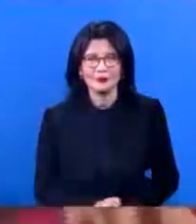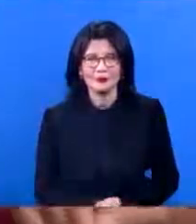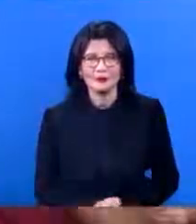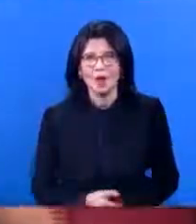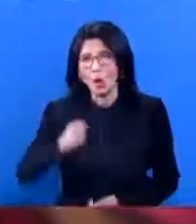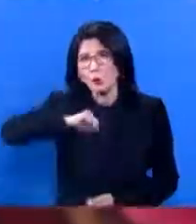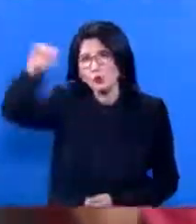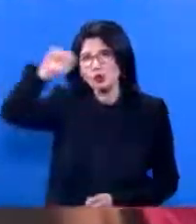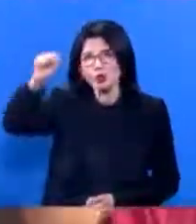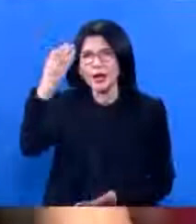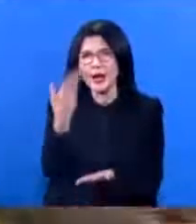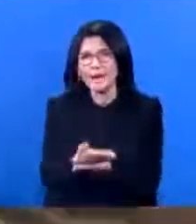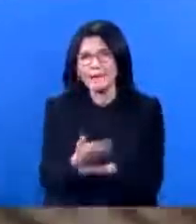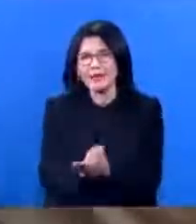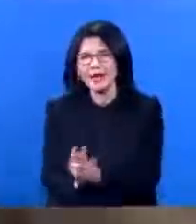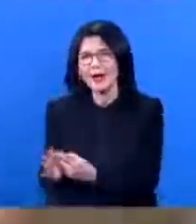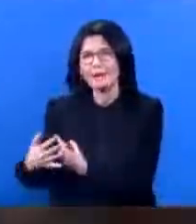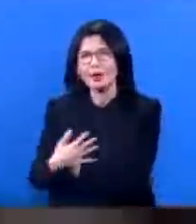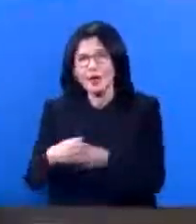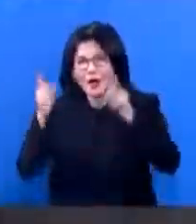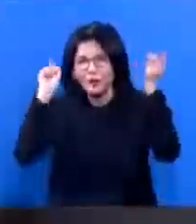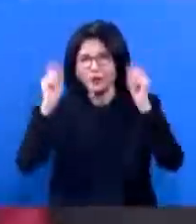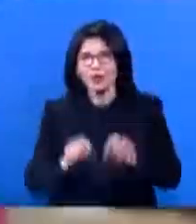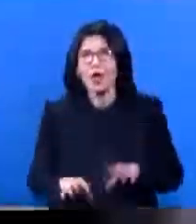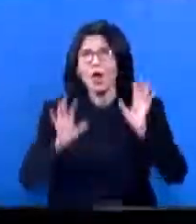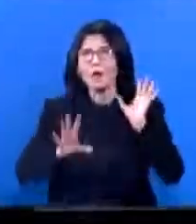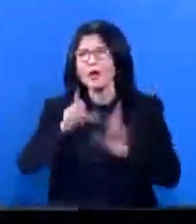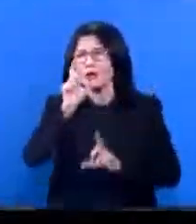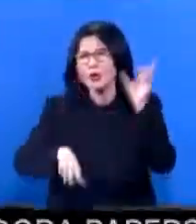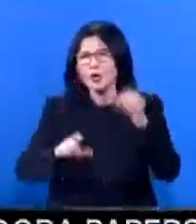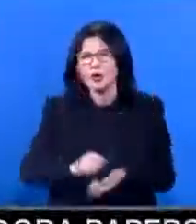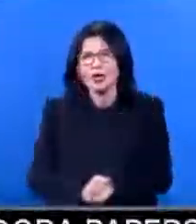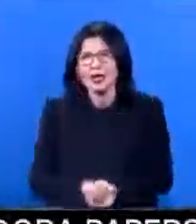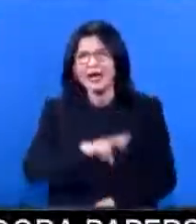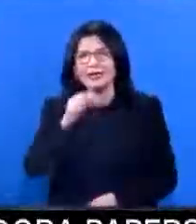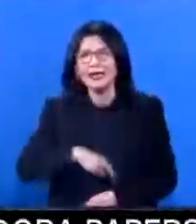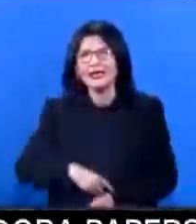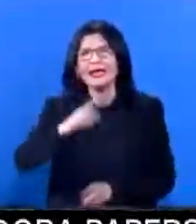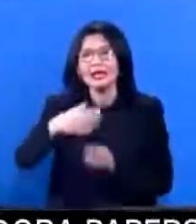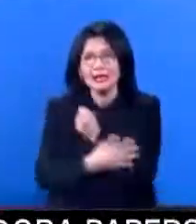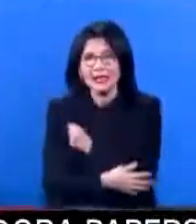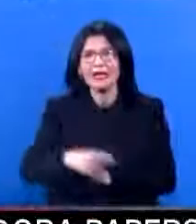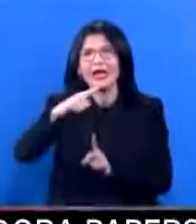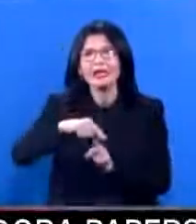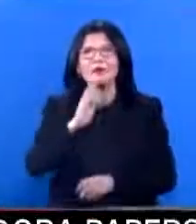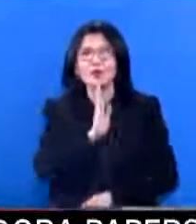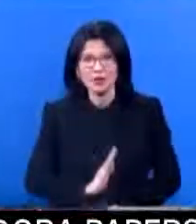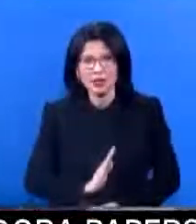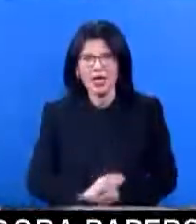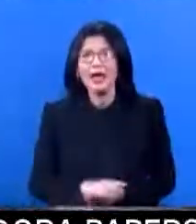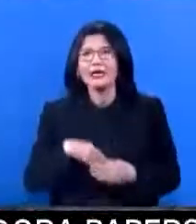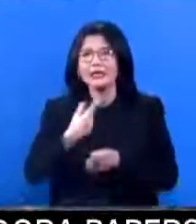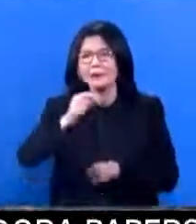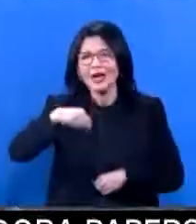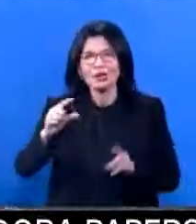Unjuk rasa menuntut diberikannya tempat suaka baru yang digelar puluhan pencari suaka asal Timur Tengah di depan kantor perwakilan PBB UNHCR di